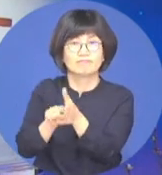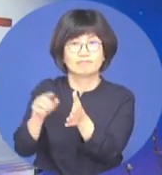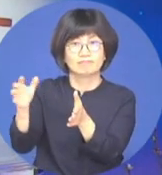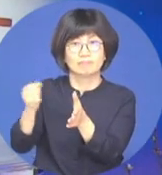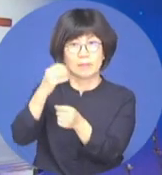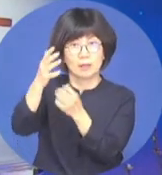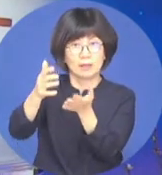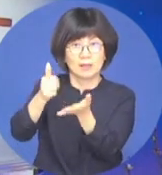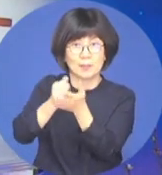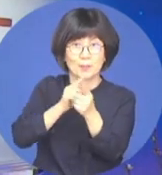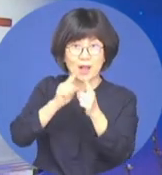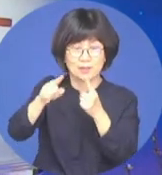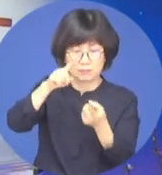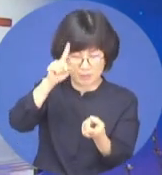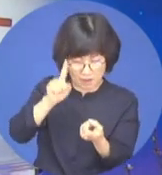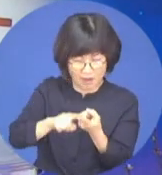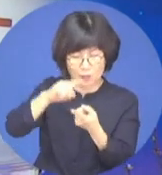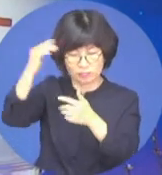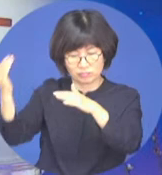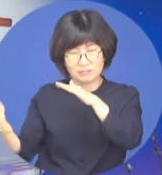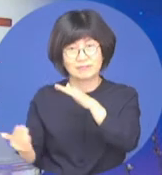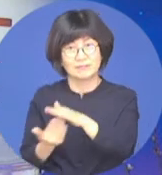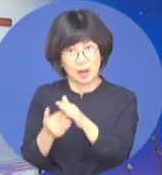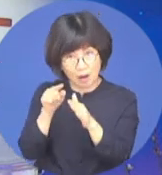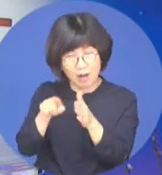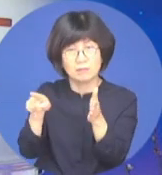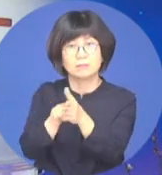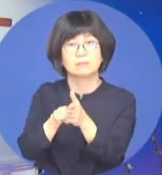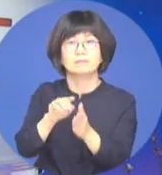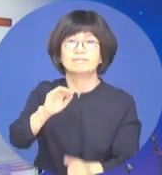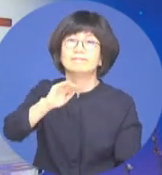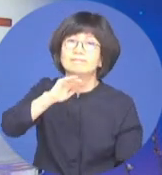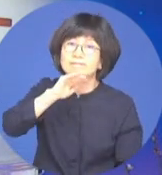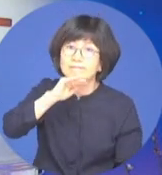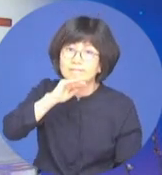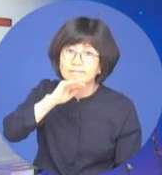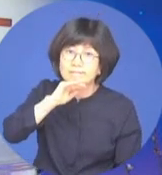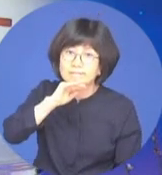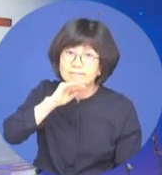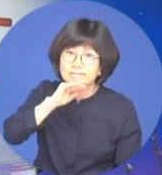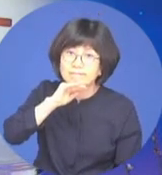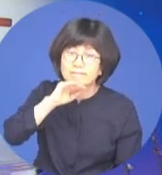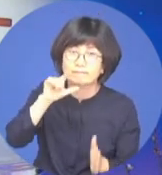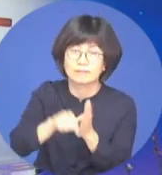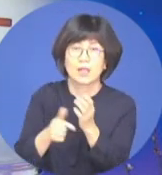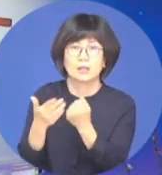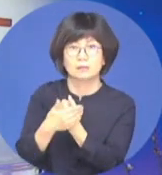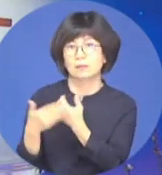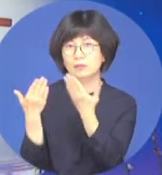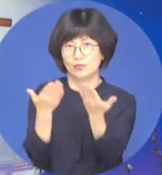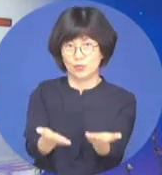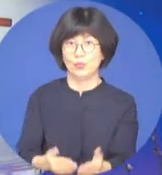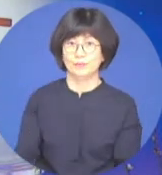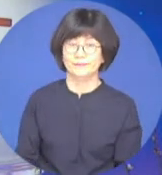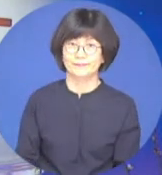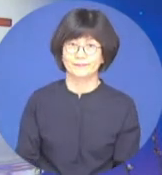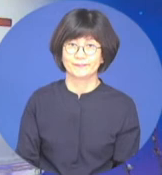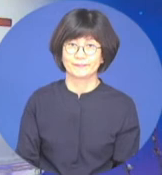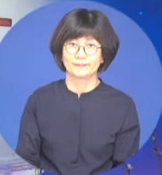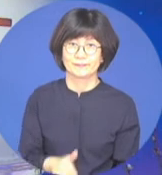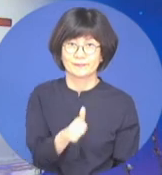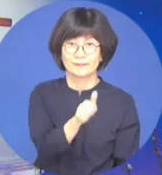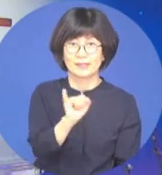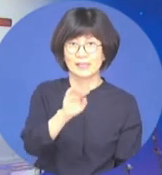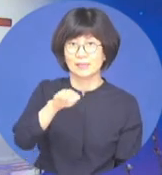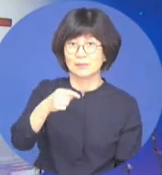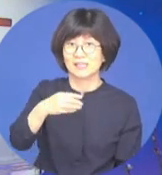하나님이 말씀하신 것을 성취하실 것을 믿고 기다릴 때 하나님 반드시 은혜를 주실 줄로 믿습니다. 그래서 여러분 히브리서